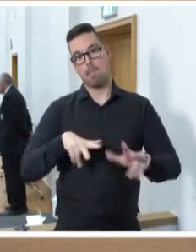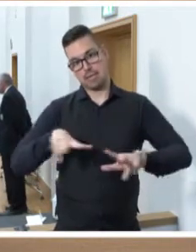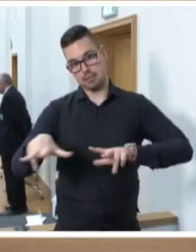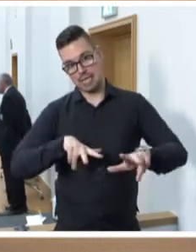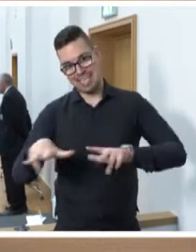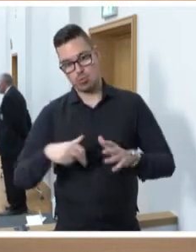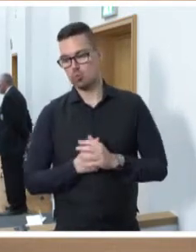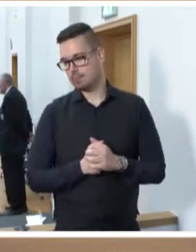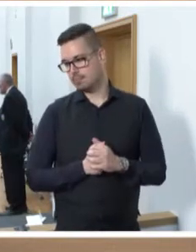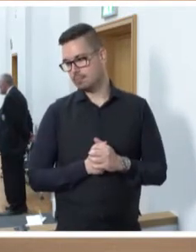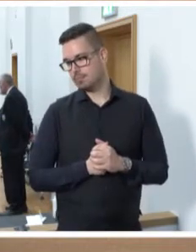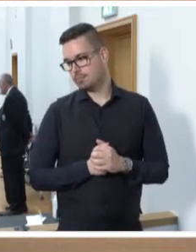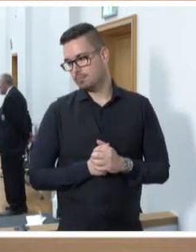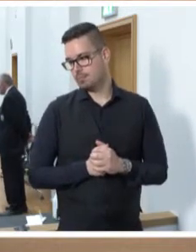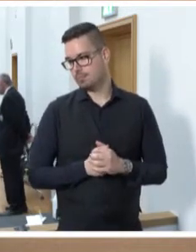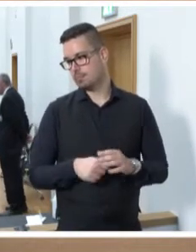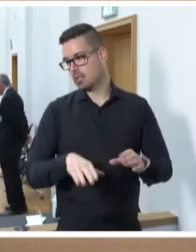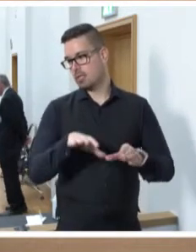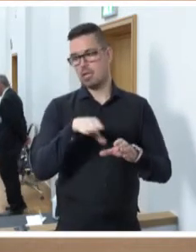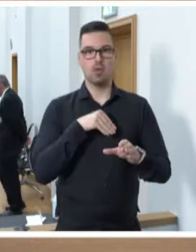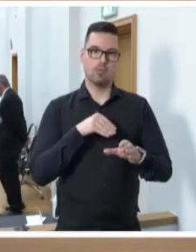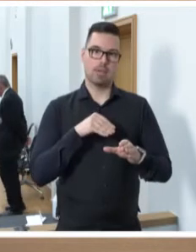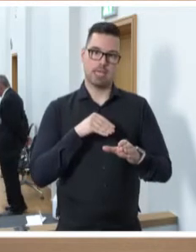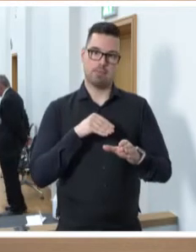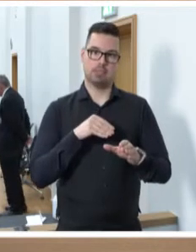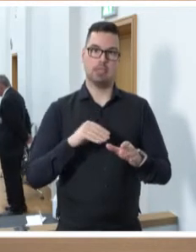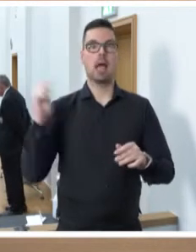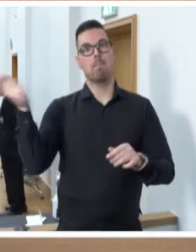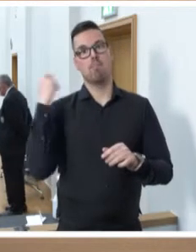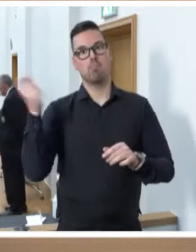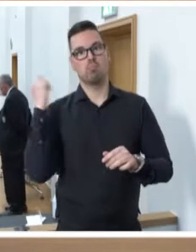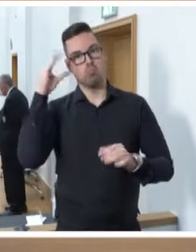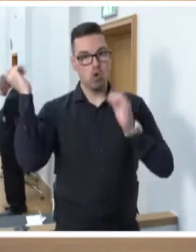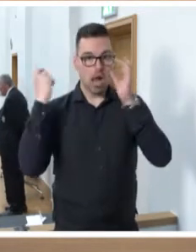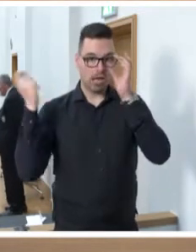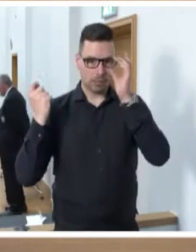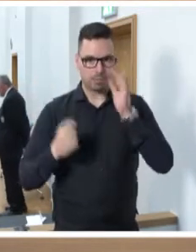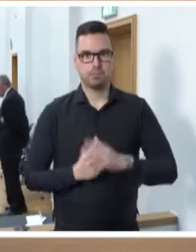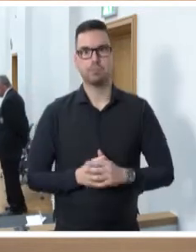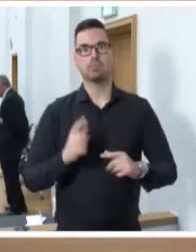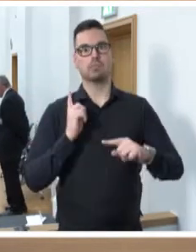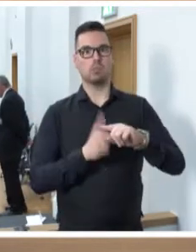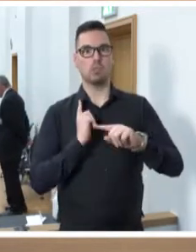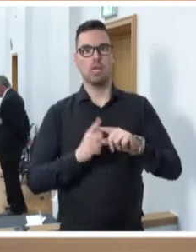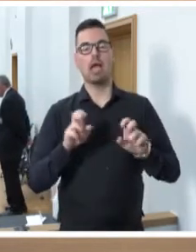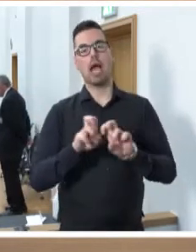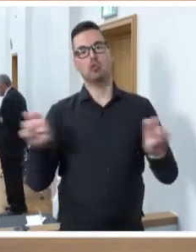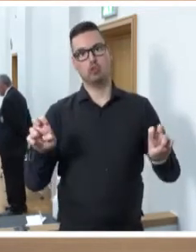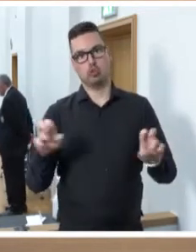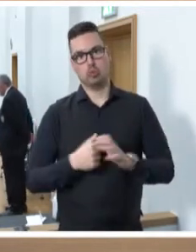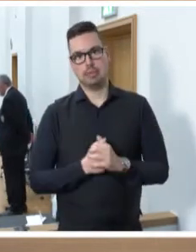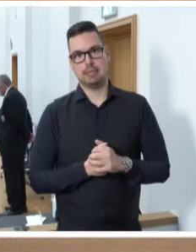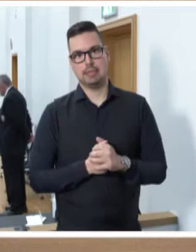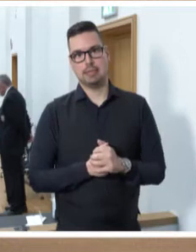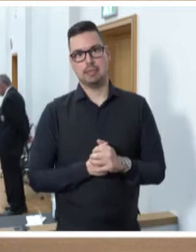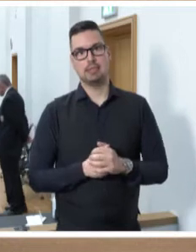Bei seiner Entscheidung über die Aufhebung der Immunität des Abgeordneten Müller hat das Parlament und ihm vorangehend unser Ausschuss